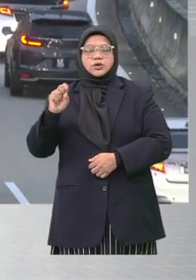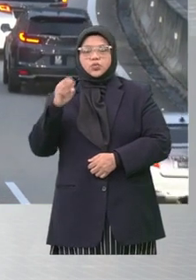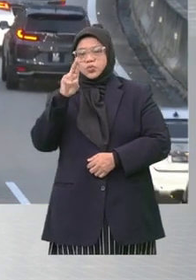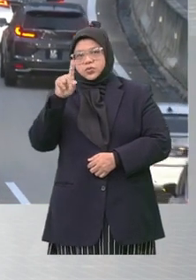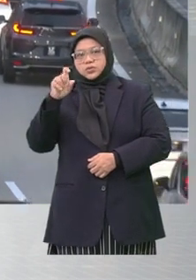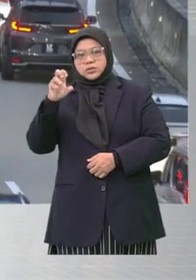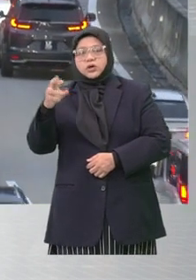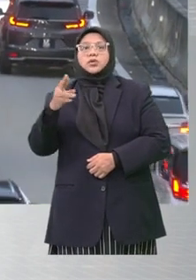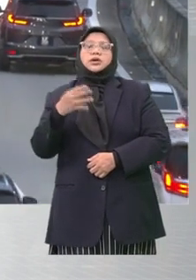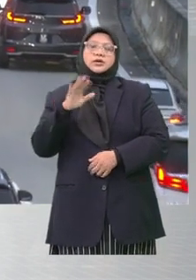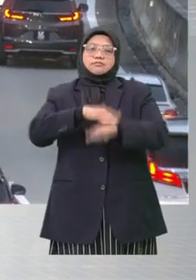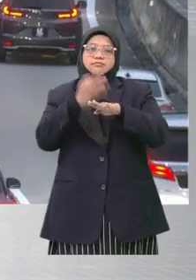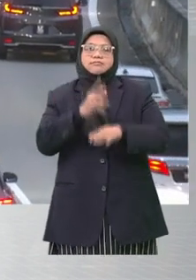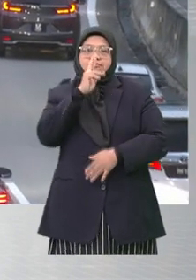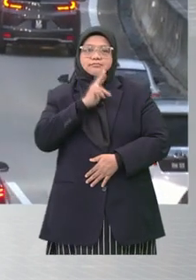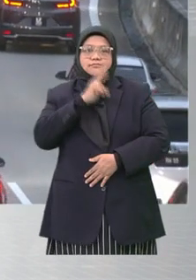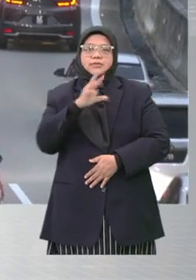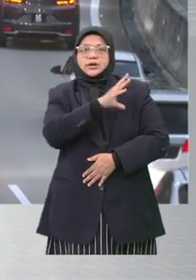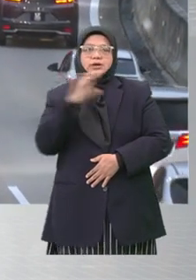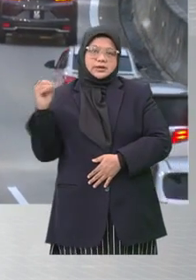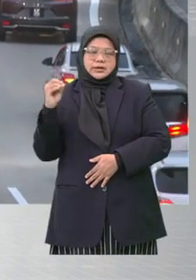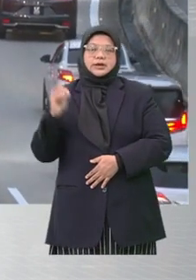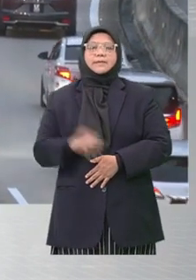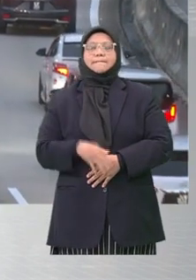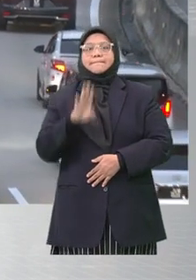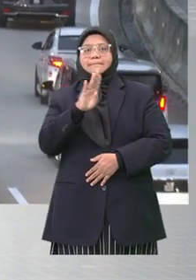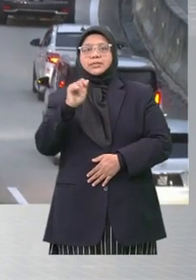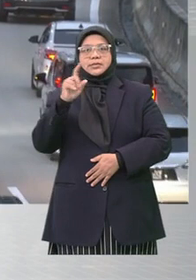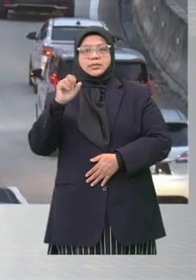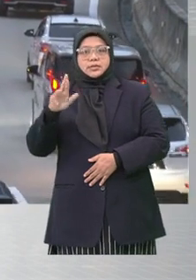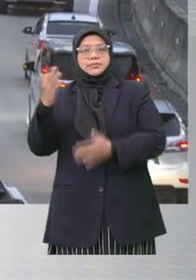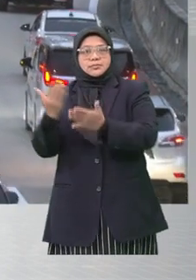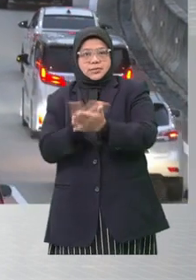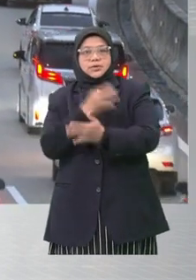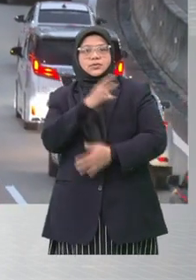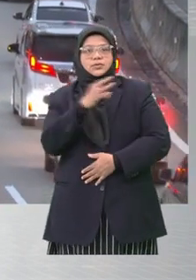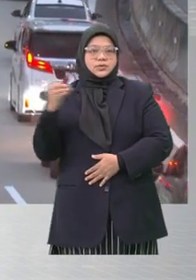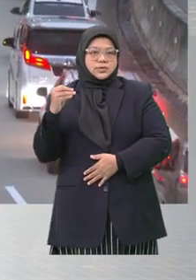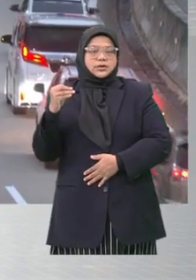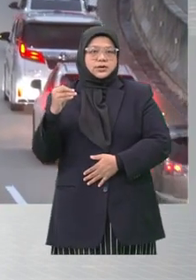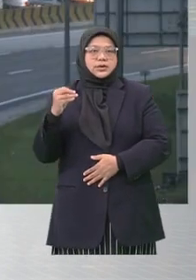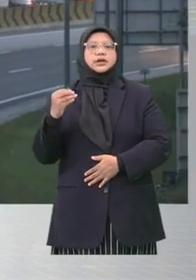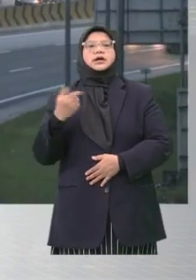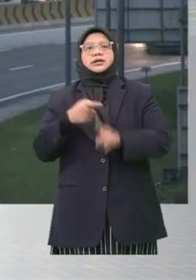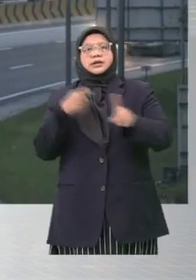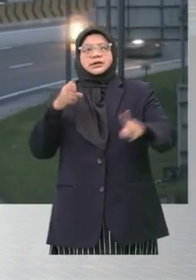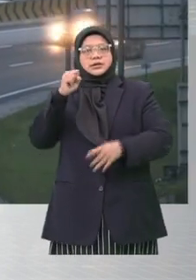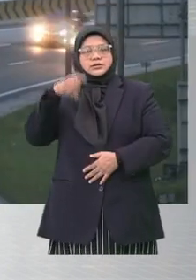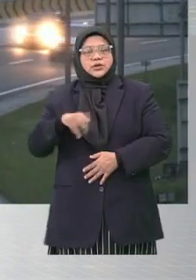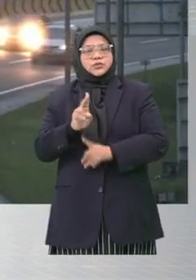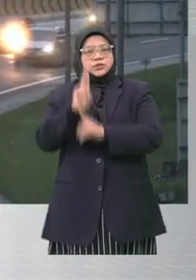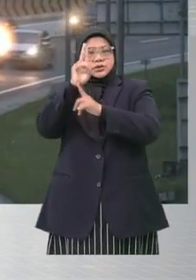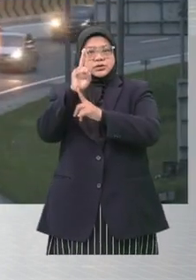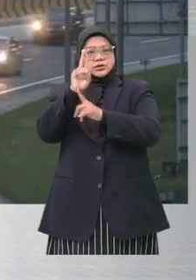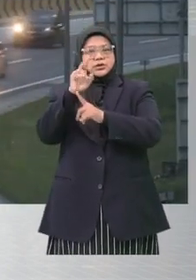ke Bukit Merah, dari Alu Pongsu menuju ke Bandar Baru, dari Bandar Baharu ke Jawi, dari Sungai Petani Utara menuju